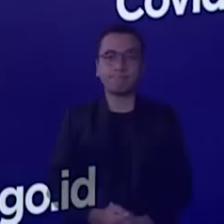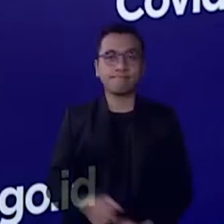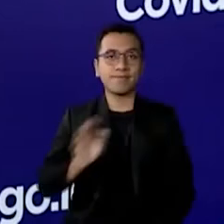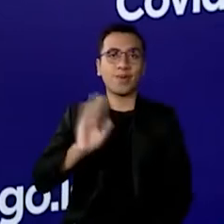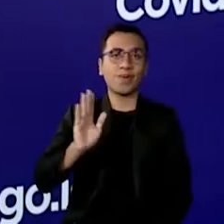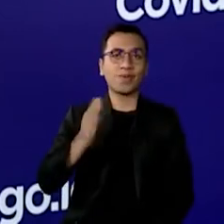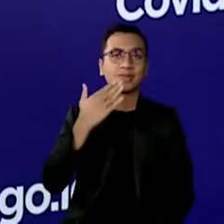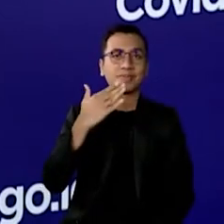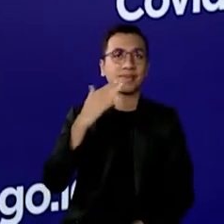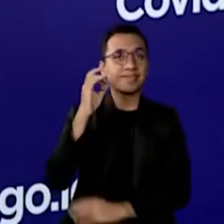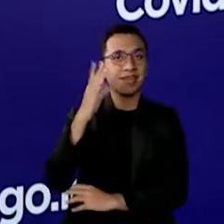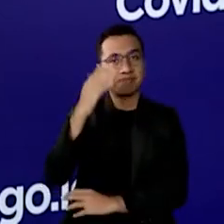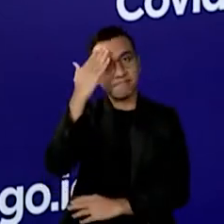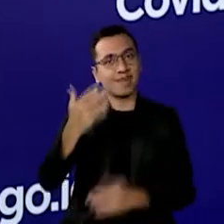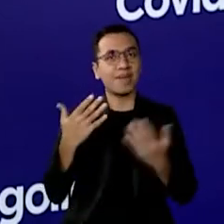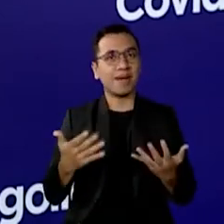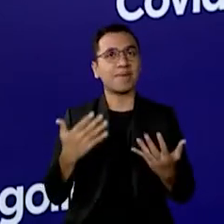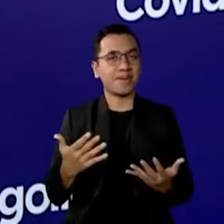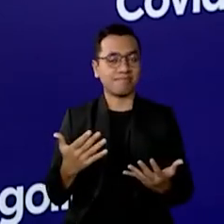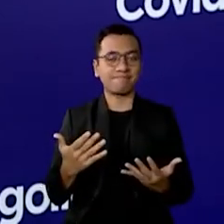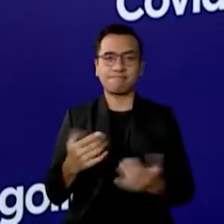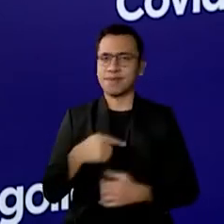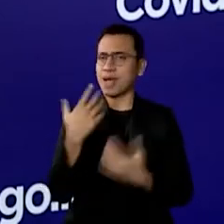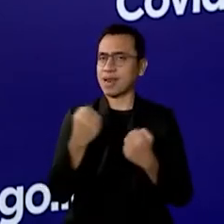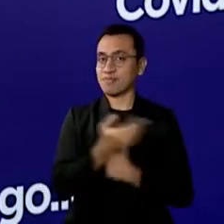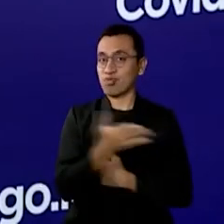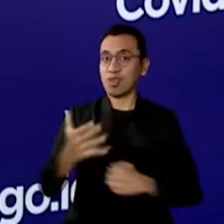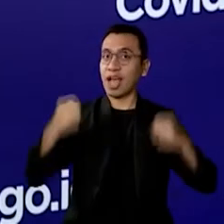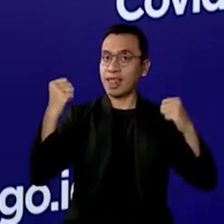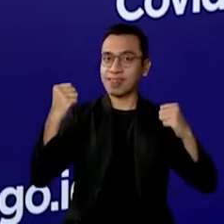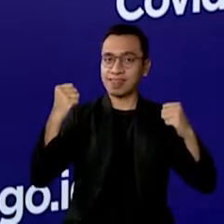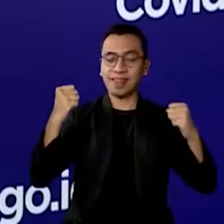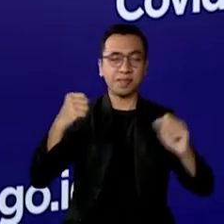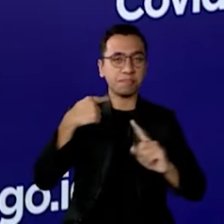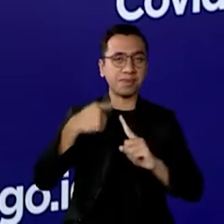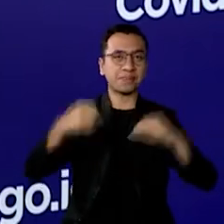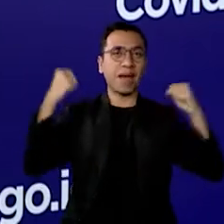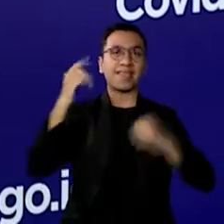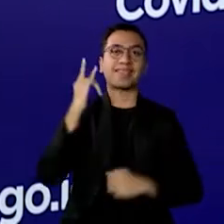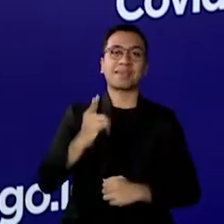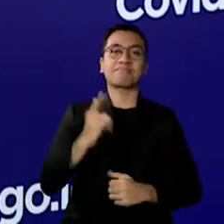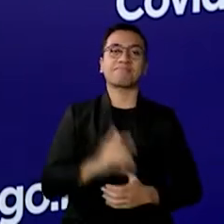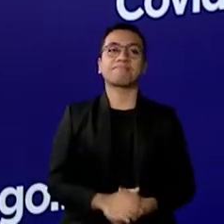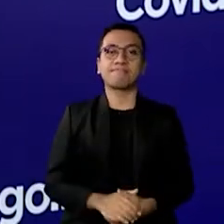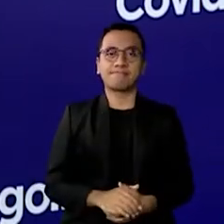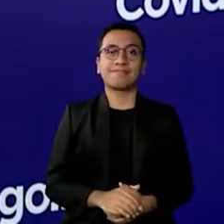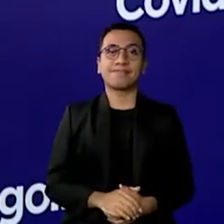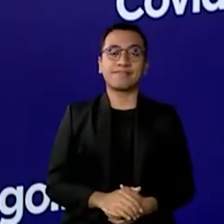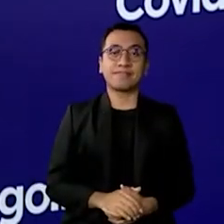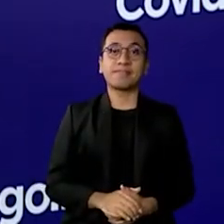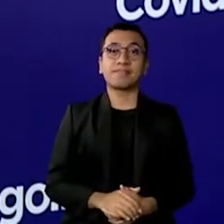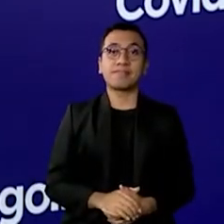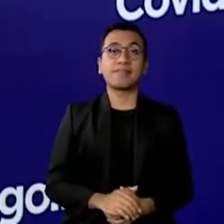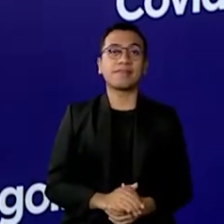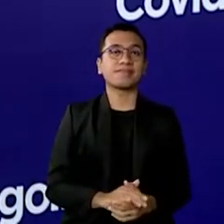Selamat siang gimana kabarnya hari ini Semoga tetap sehat dan selalu semangat dalam beraktivitas serta jangan lengah dan lelah